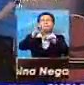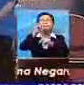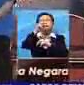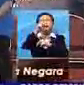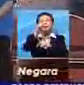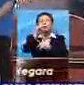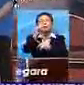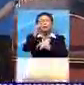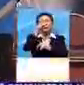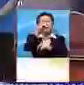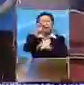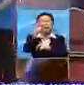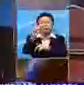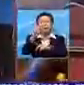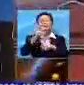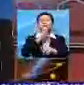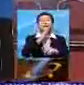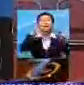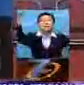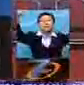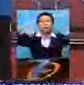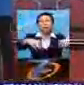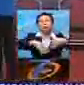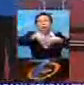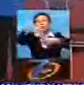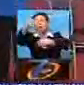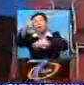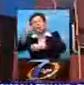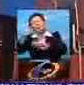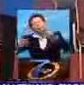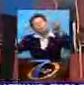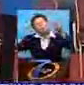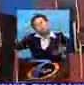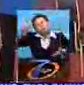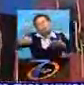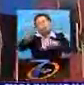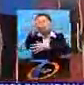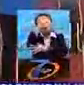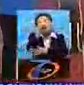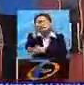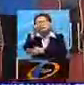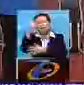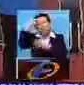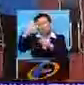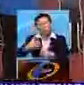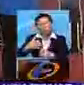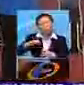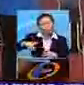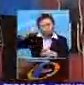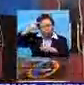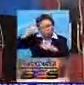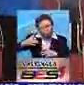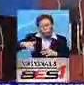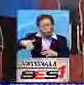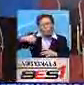Kedah kfa membayangkan stadium tersebut dibina di luar alorar mungkin di pokok Sena namun keputusan itu masih belum